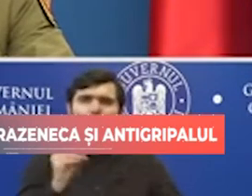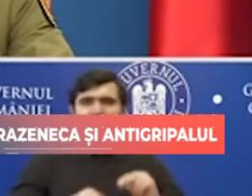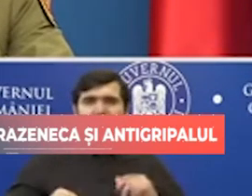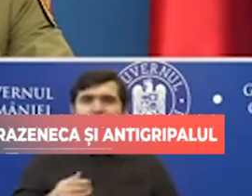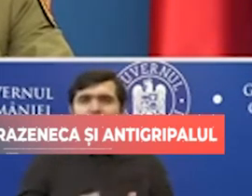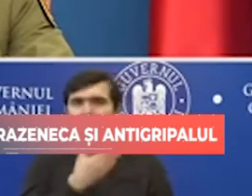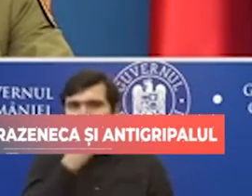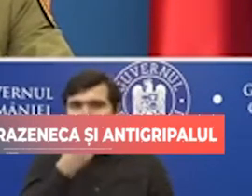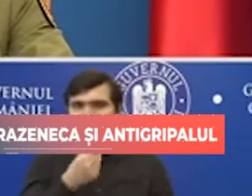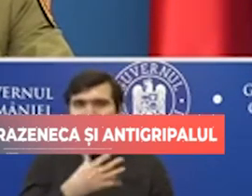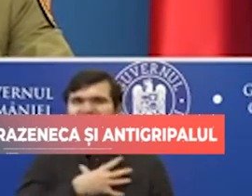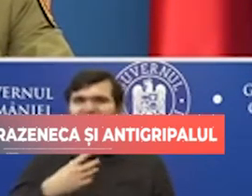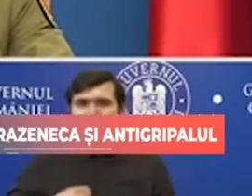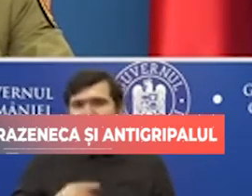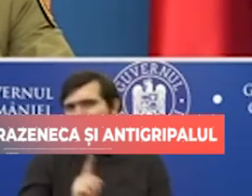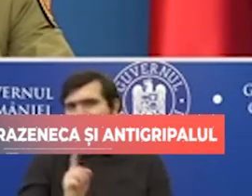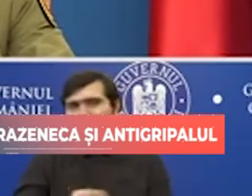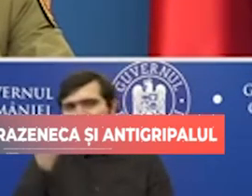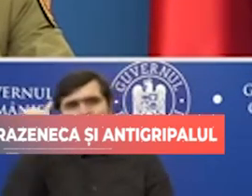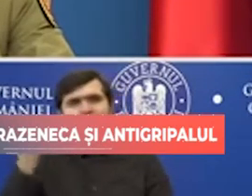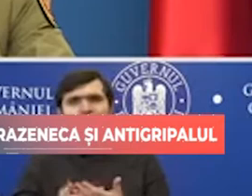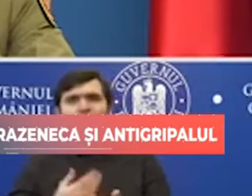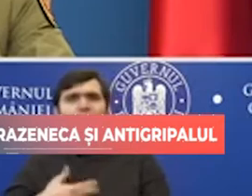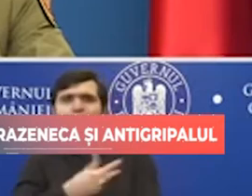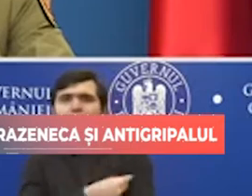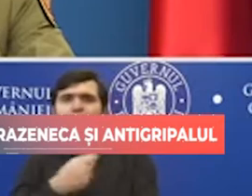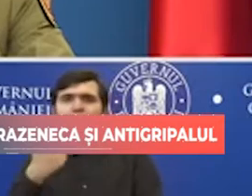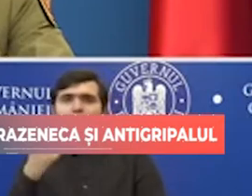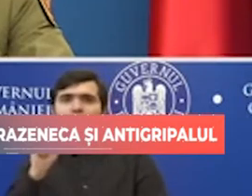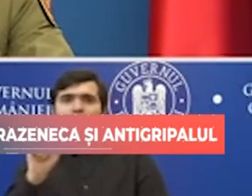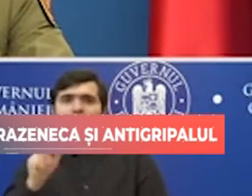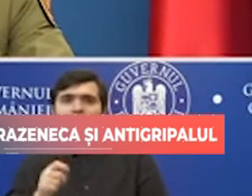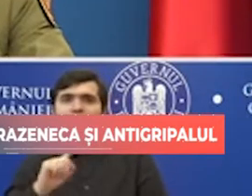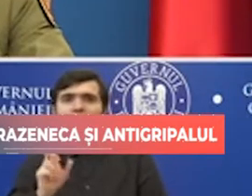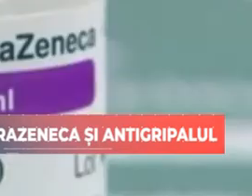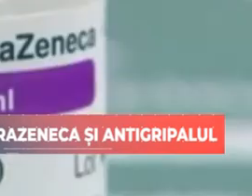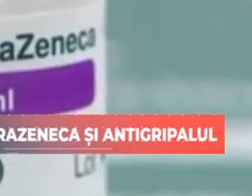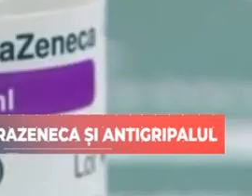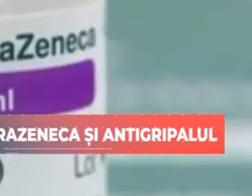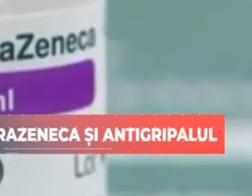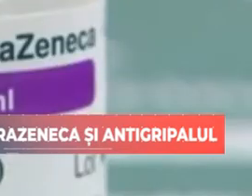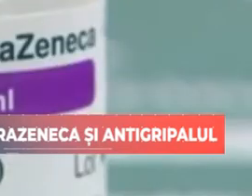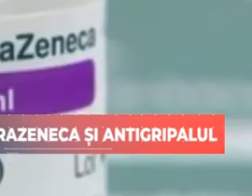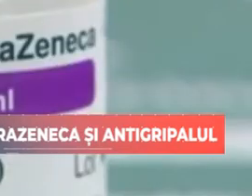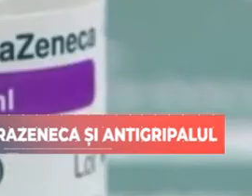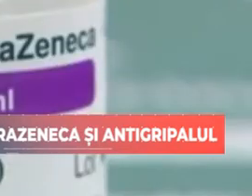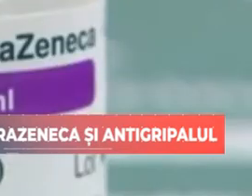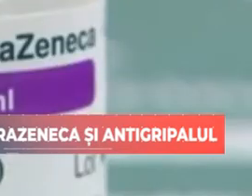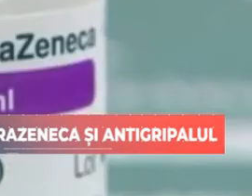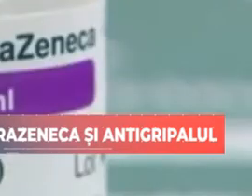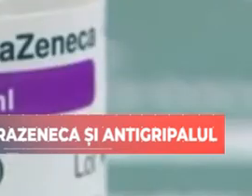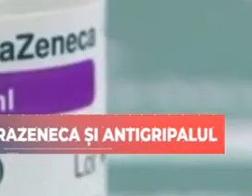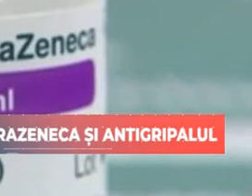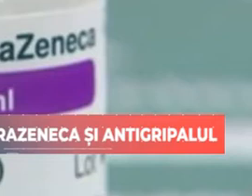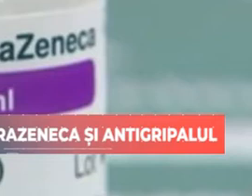sezoniere. Este același principiu și în cazul vaccinului de la AstraZeneca. Medicul a mai spus că, potrivit protocolului de studiu pentru